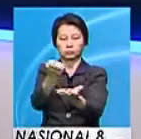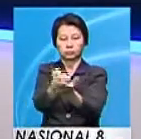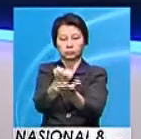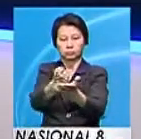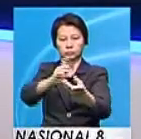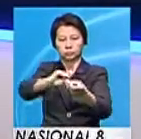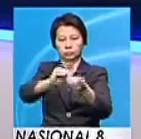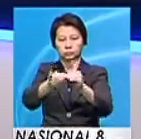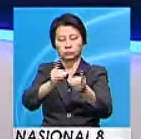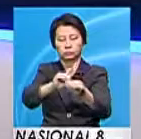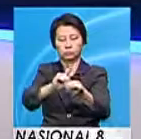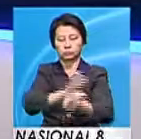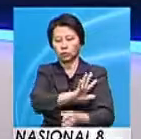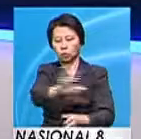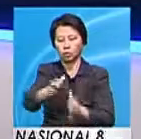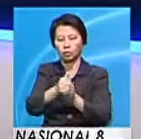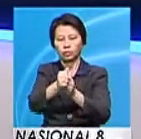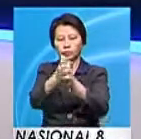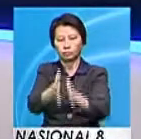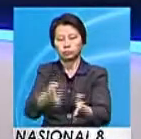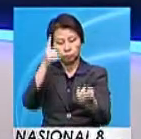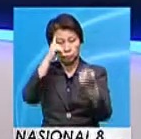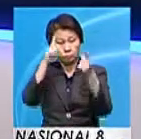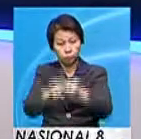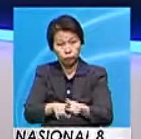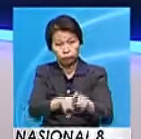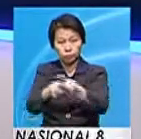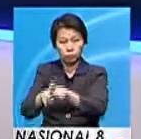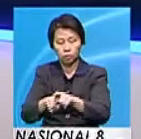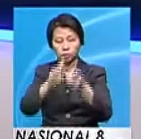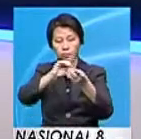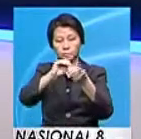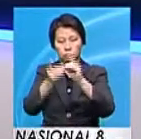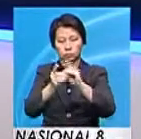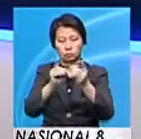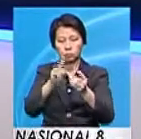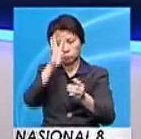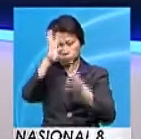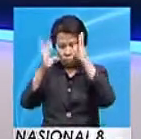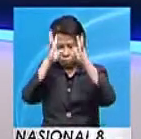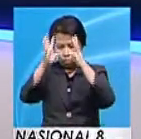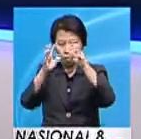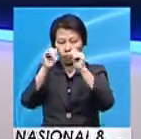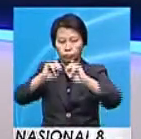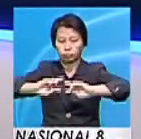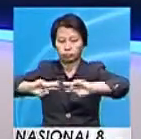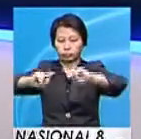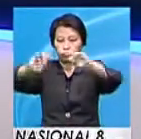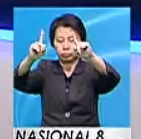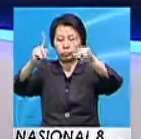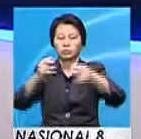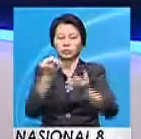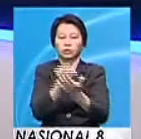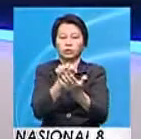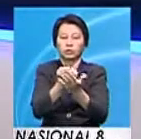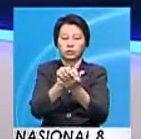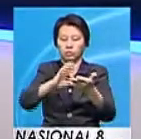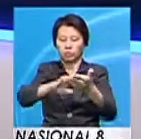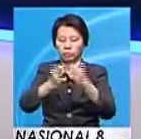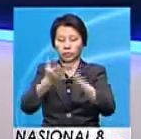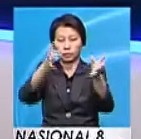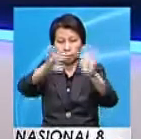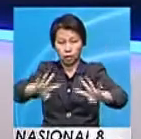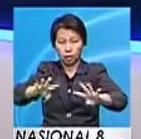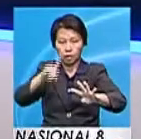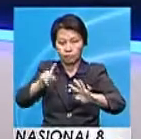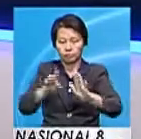ekonomi digital. Para pemimpin sependapat ekosistem digital dan inovasi yang mampu melonjakkan transformasi ekonomi komuniti ASEAN